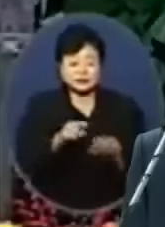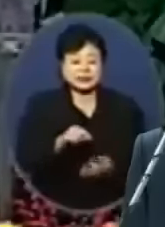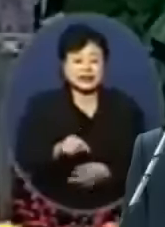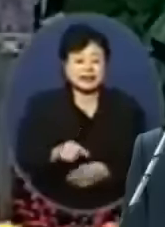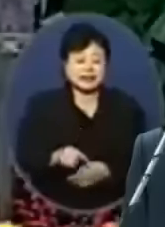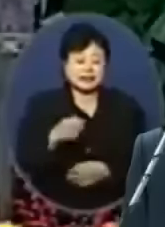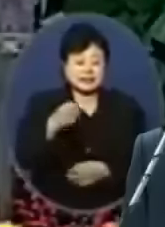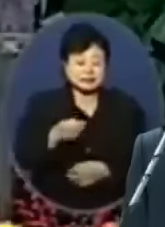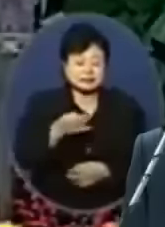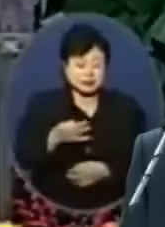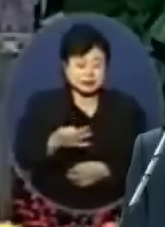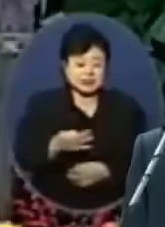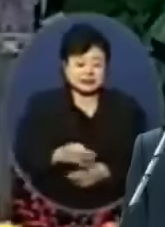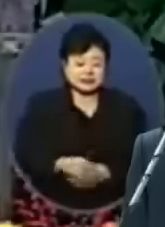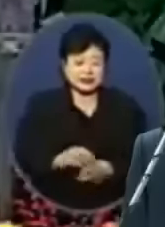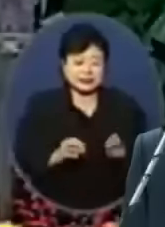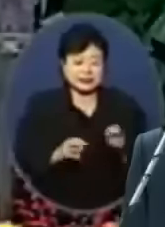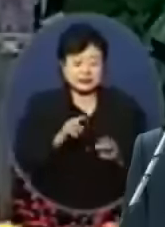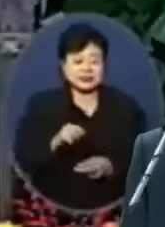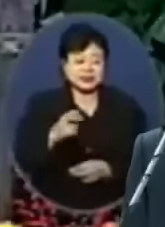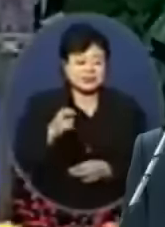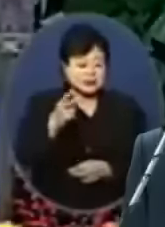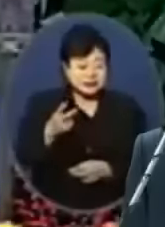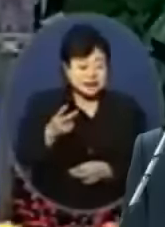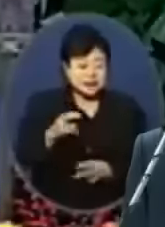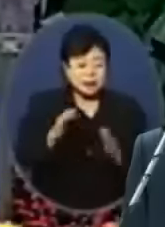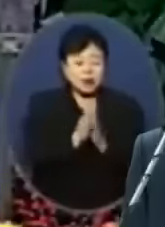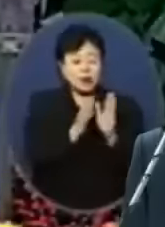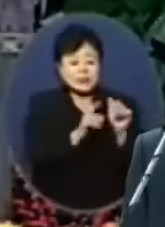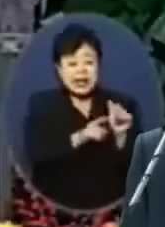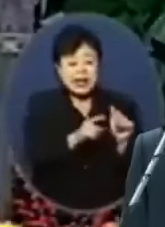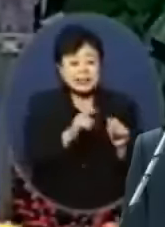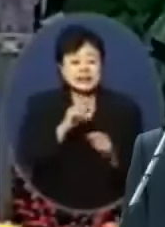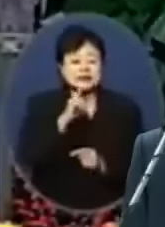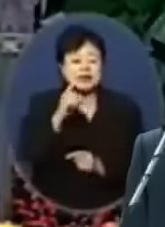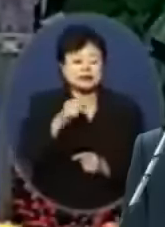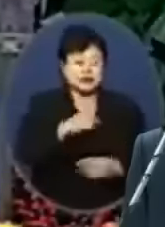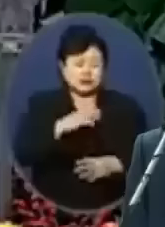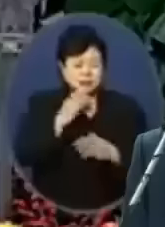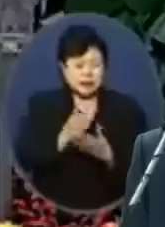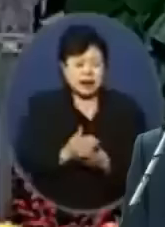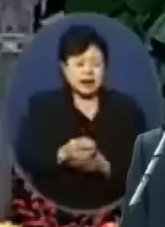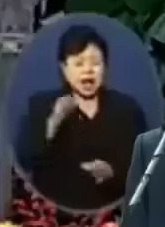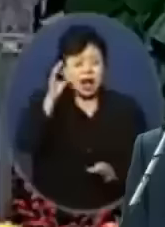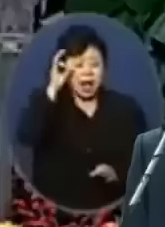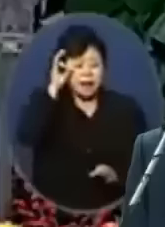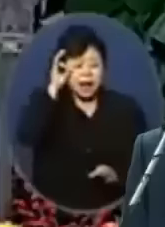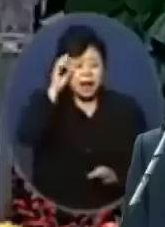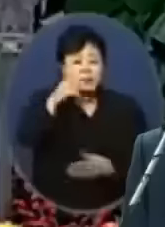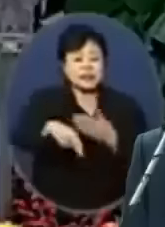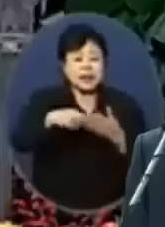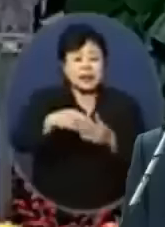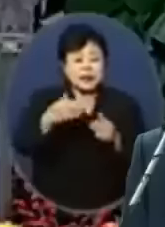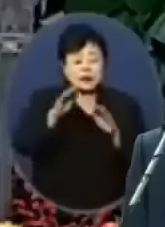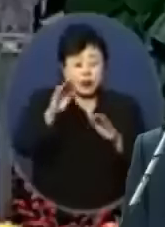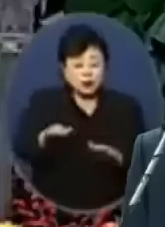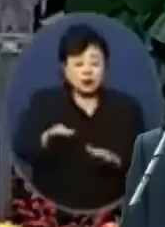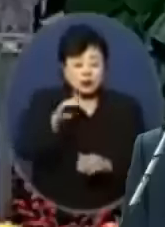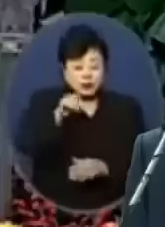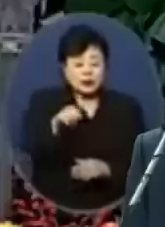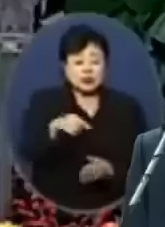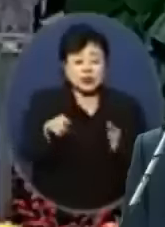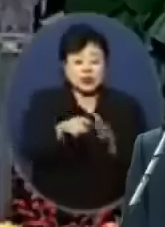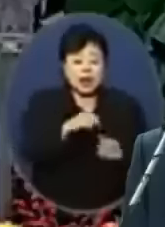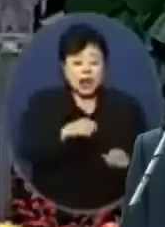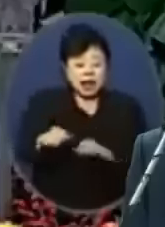14절 21절로 22절에 보면 모세가 백성에게 이르되 너희는 두려워하지 말고 가만히 있어서 야훼께서 오늘 너희를